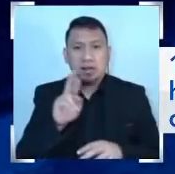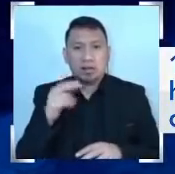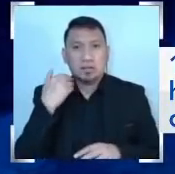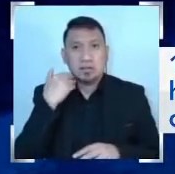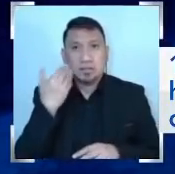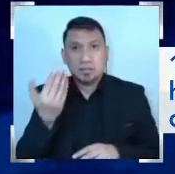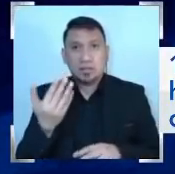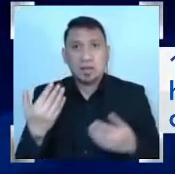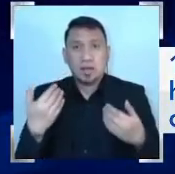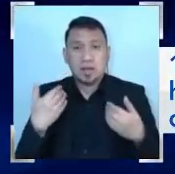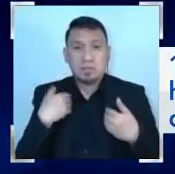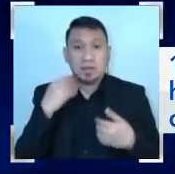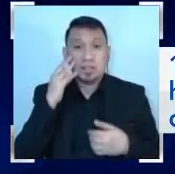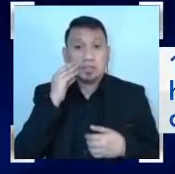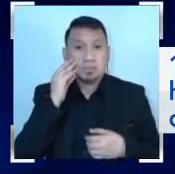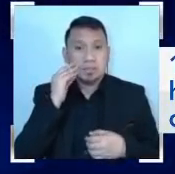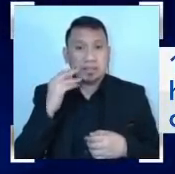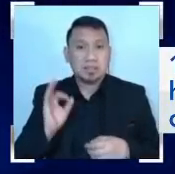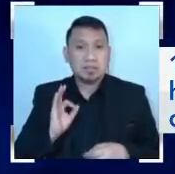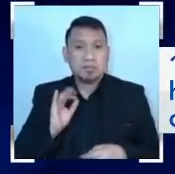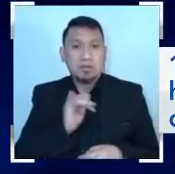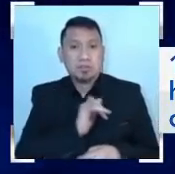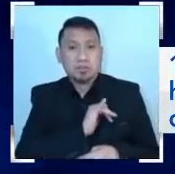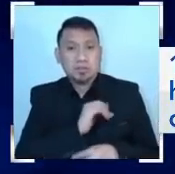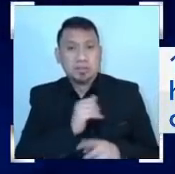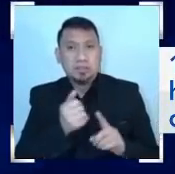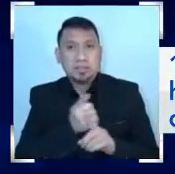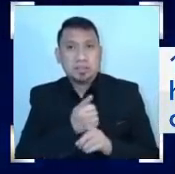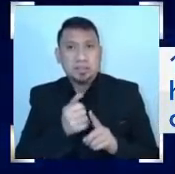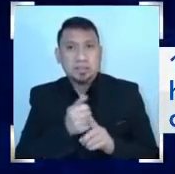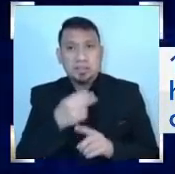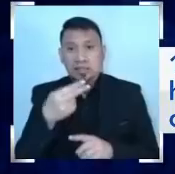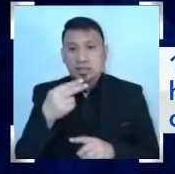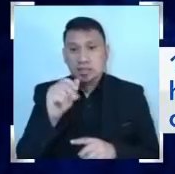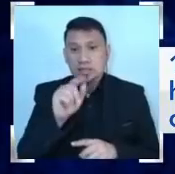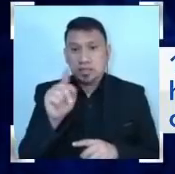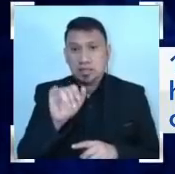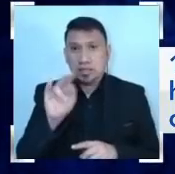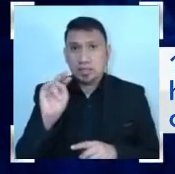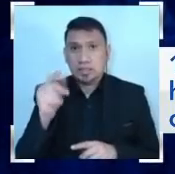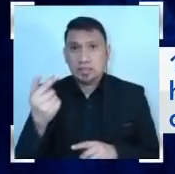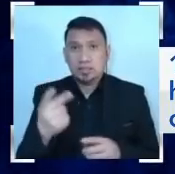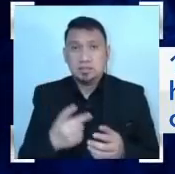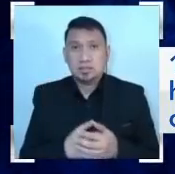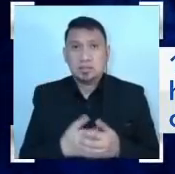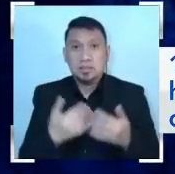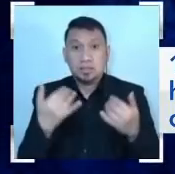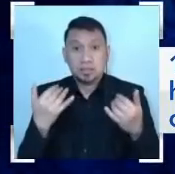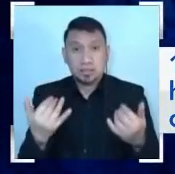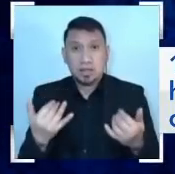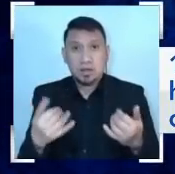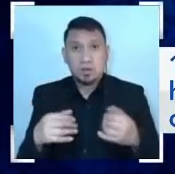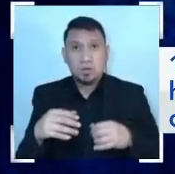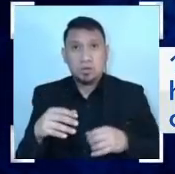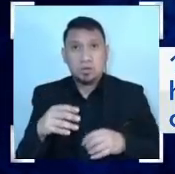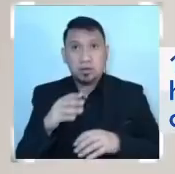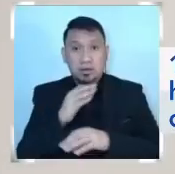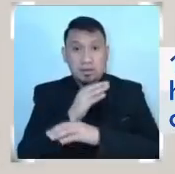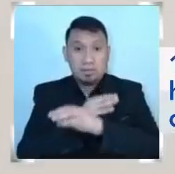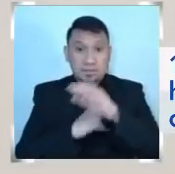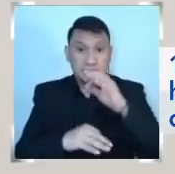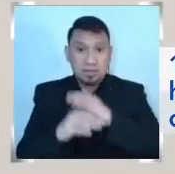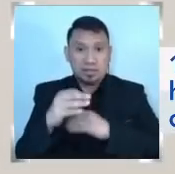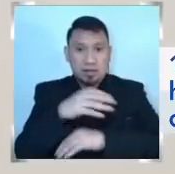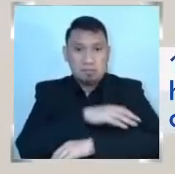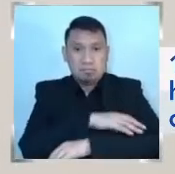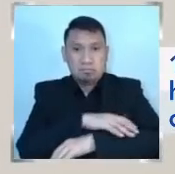sa hazing ng isang fraternity sa Kalayaan, Laguna. Nagkulay talong ang mga hita ng biktima dahil sa pasa. May